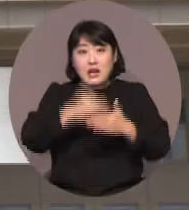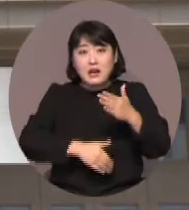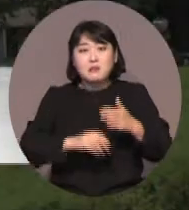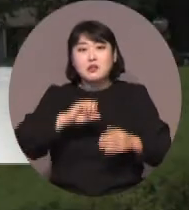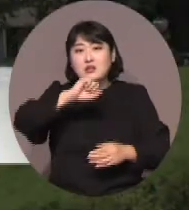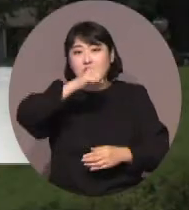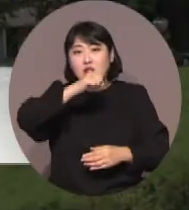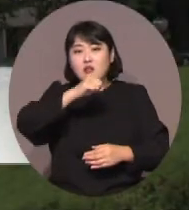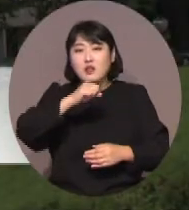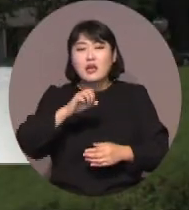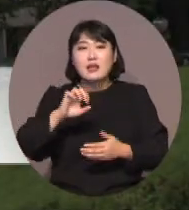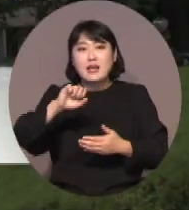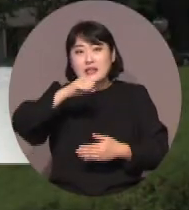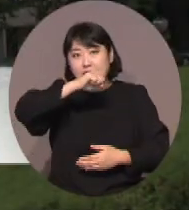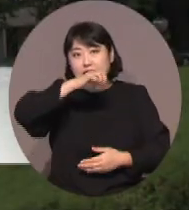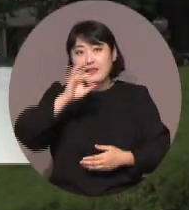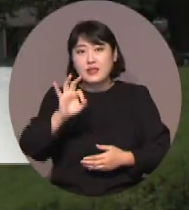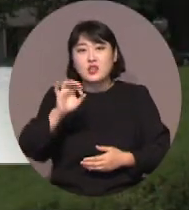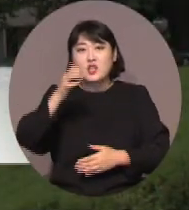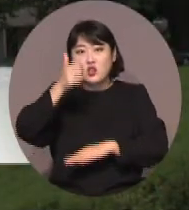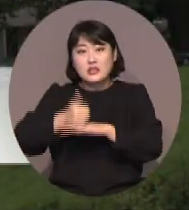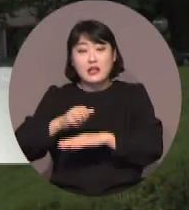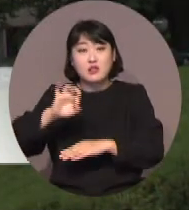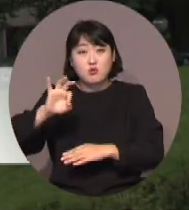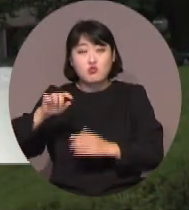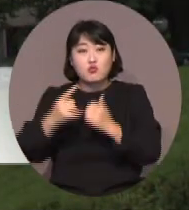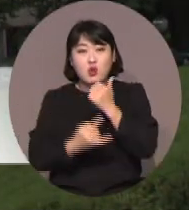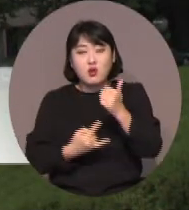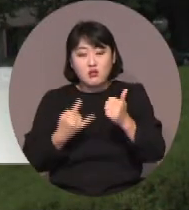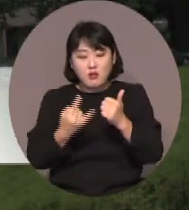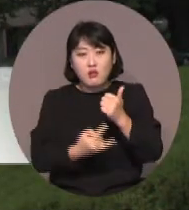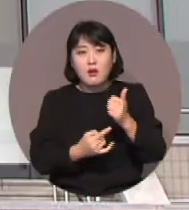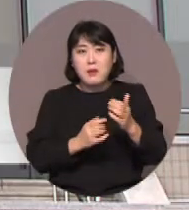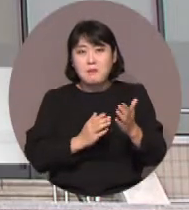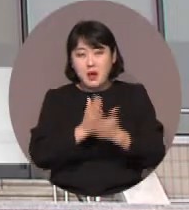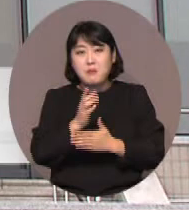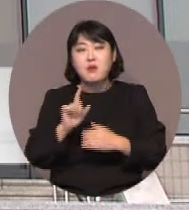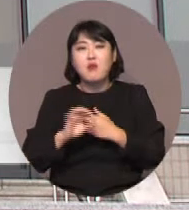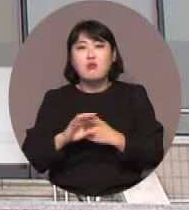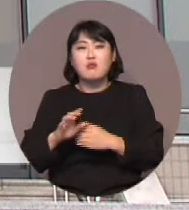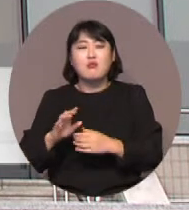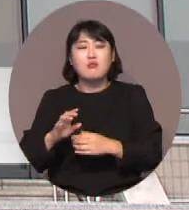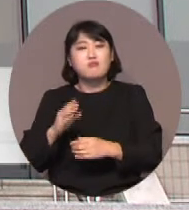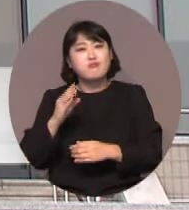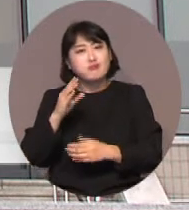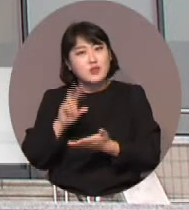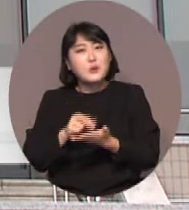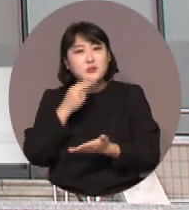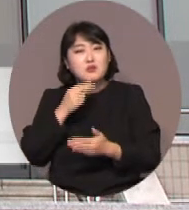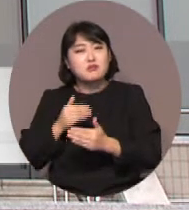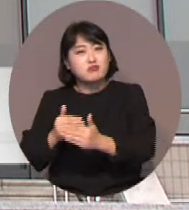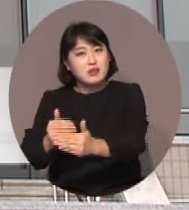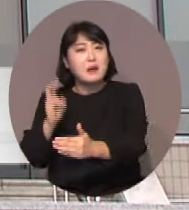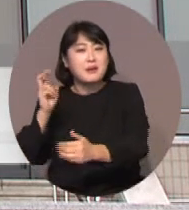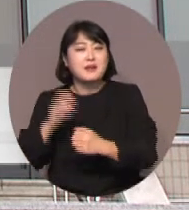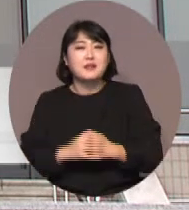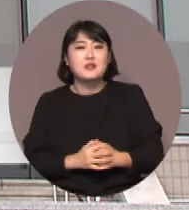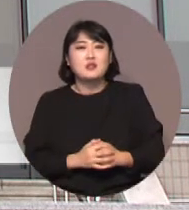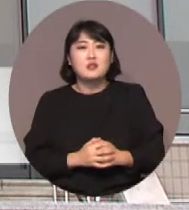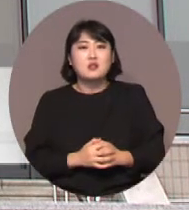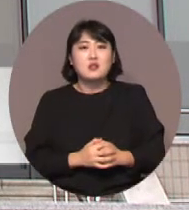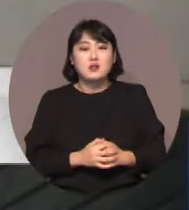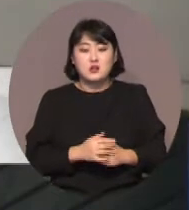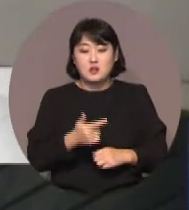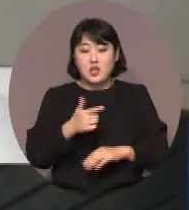예결위에서 증액되면 얻어야 하는 동해 절차도 무난히 통과될 것으로 예상됩니다 방위사업청 대전 이전을 위한